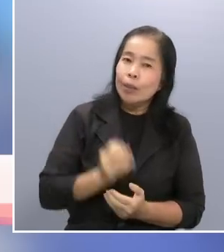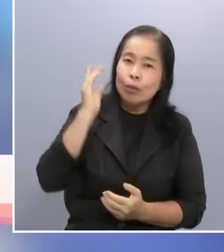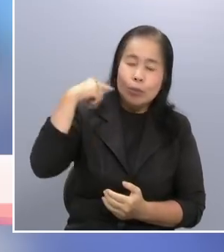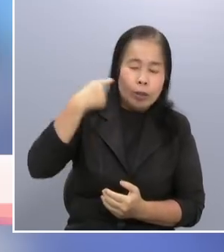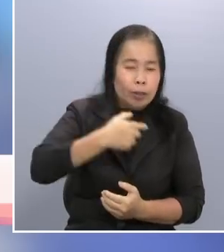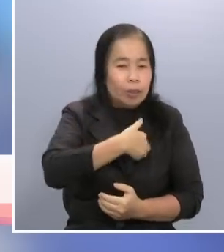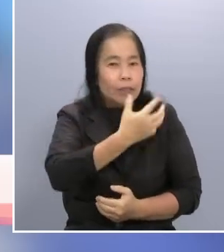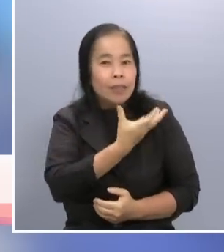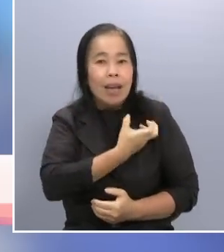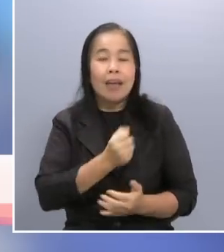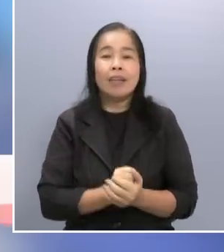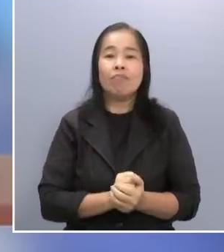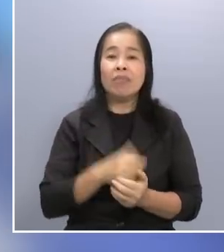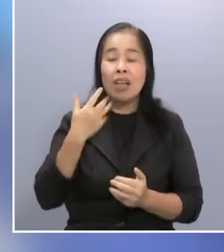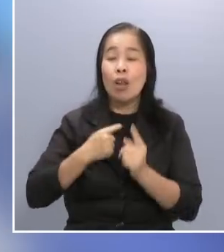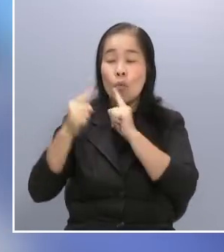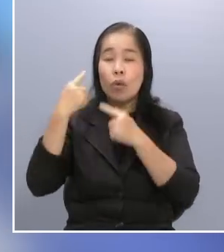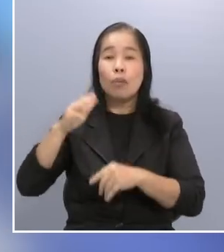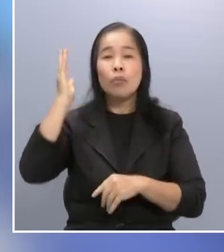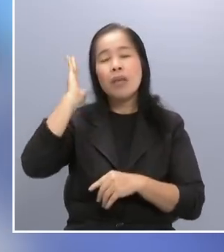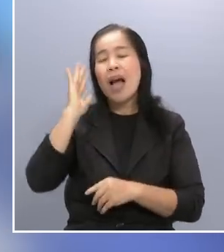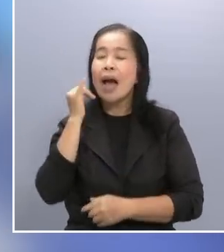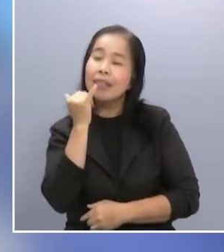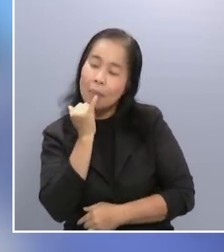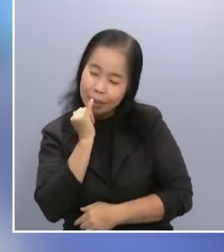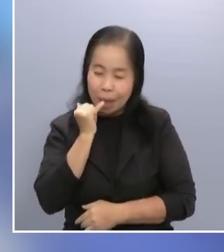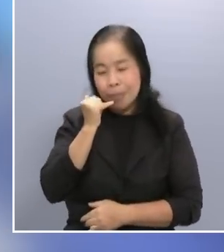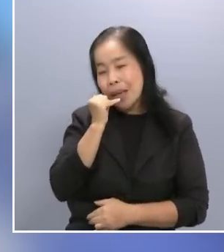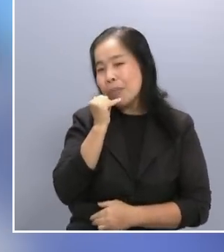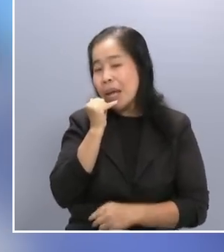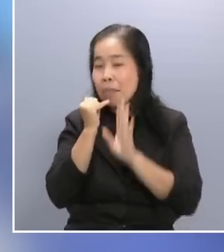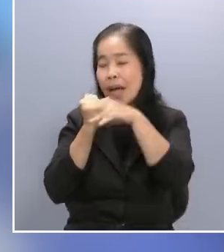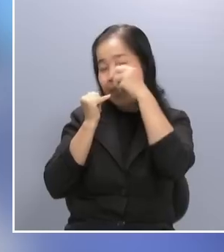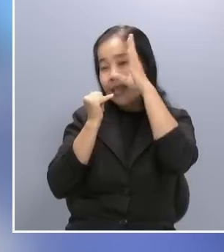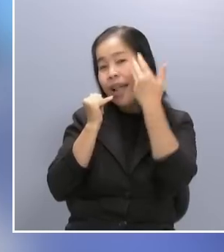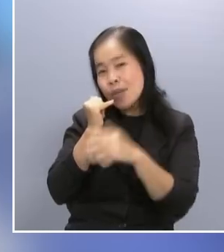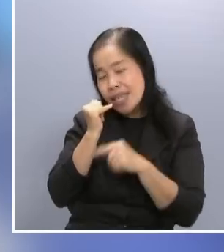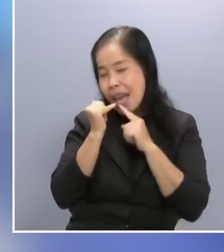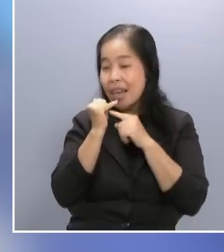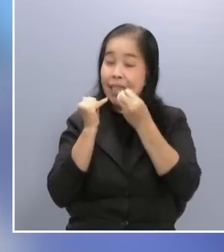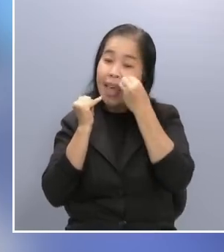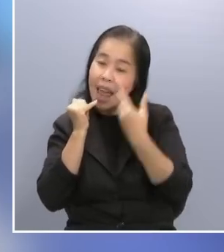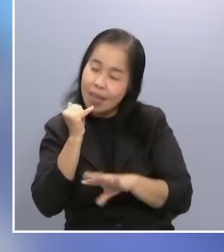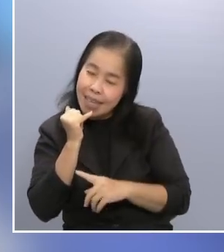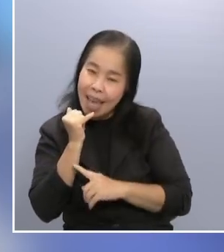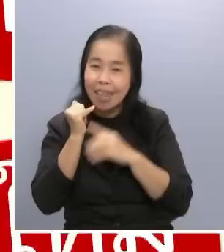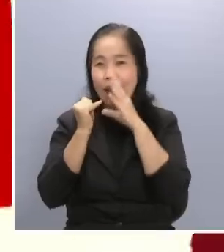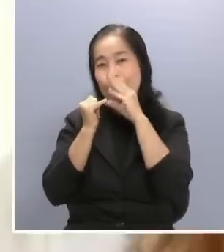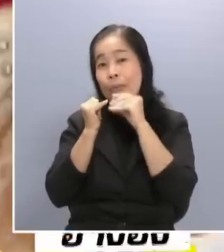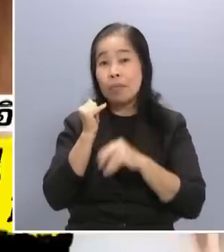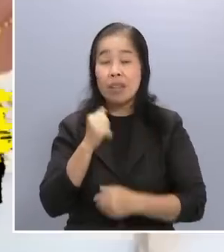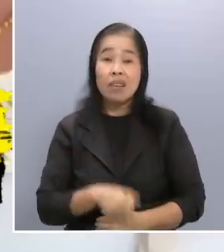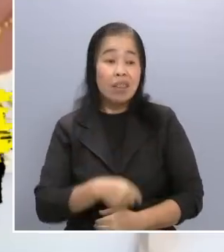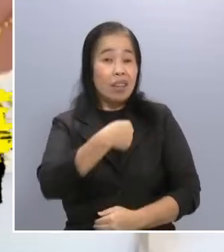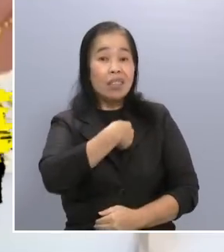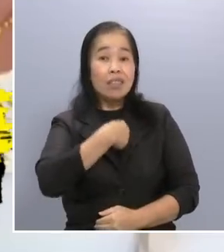เวลาคุยเนี่ยนะฮะผัวจะทำเสียงอ่อนหวานถามผู้หญิงคนนี้ว่าตื่นหรือยังกินข้าวหรือยังจ๊ะส่วนกับเธ